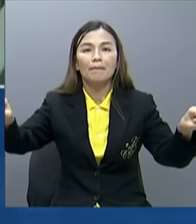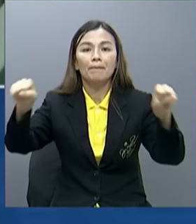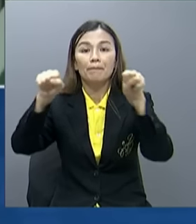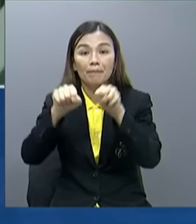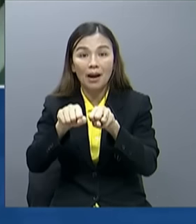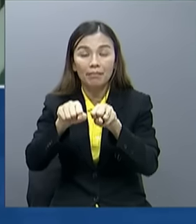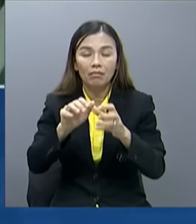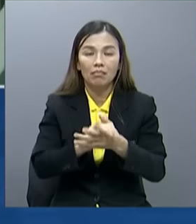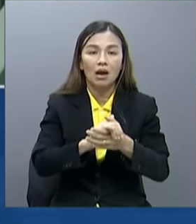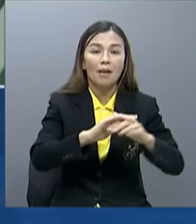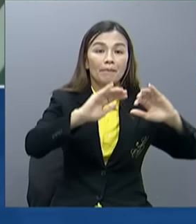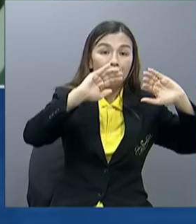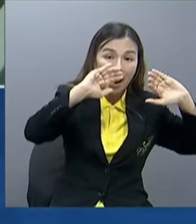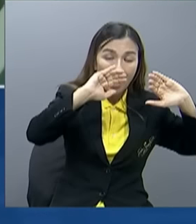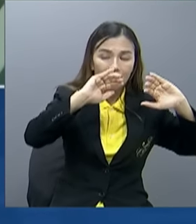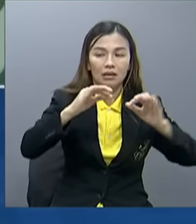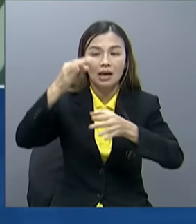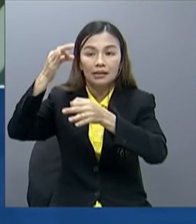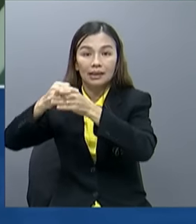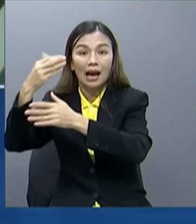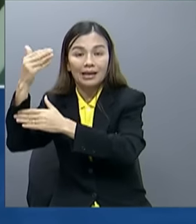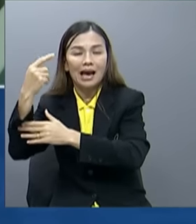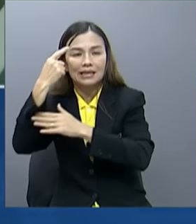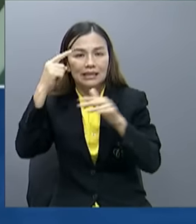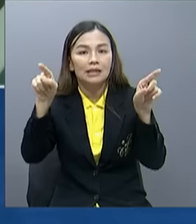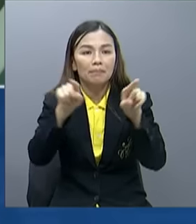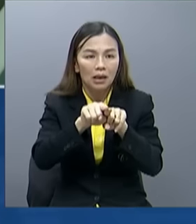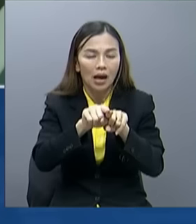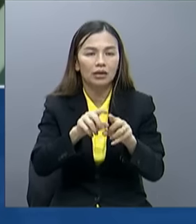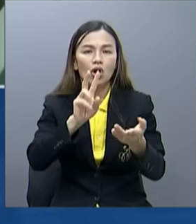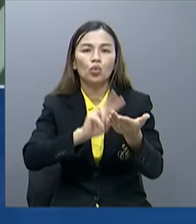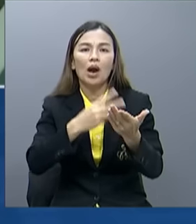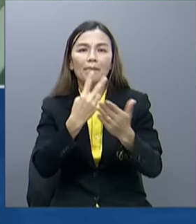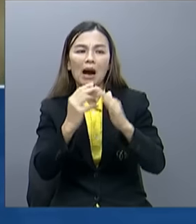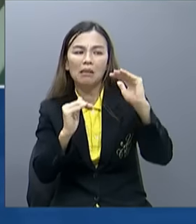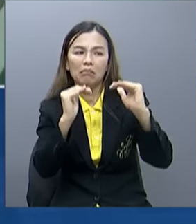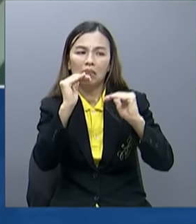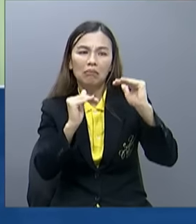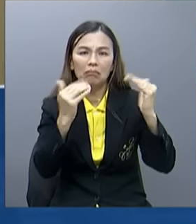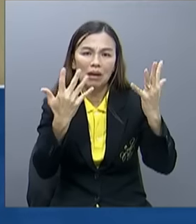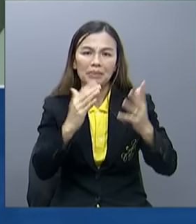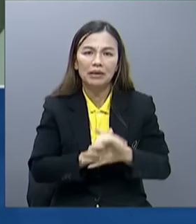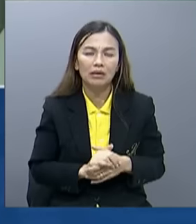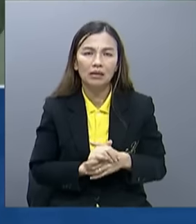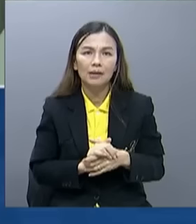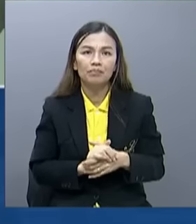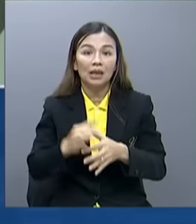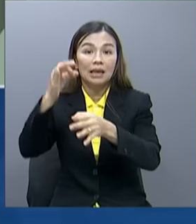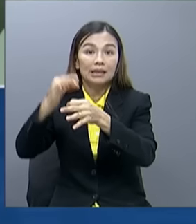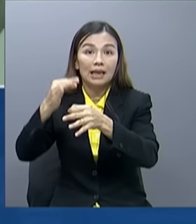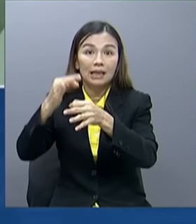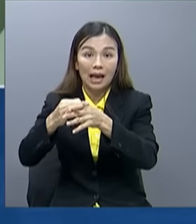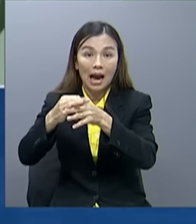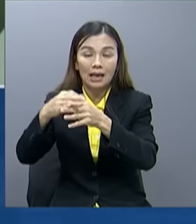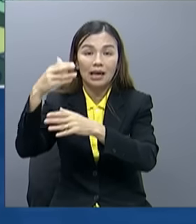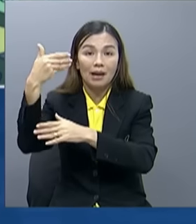ที่ดูแบงค์ชาติเนี่ยกลายเป็นคนที่มองอย่างเดียวกันมันจะมีใครคอยเตือนคอยบาลานซ์กันนะครับนี่คือหลักการว่าทำไมธนาคารแห่งประเทศไทยหรือธน